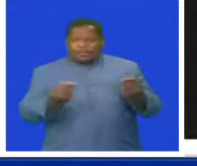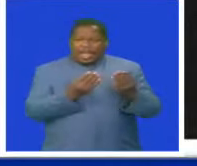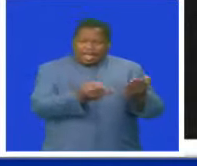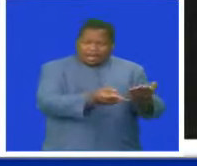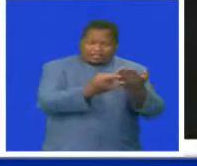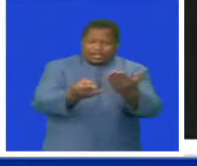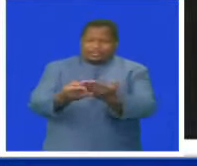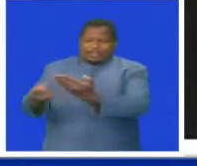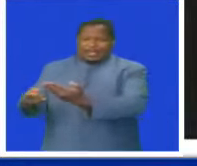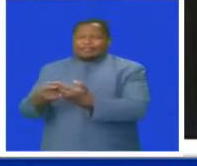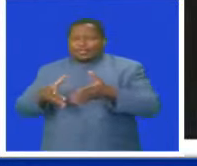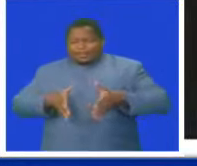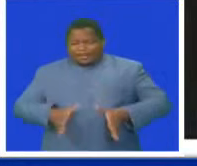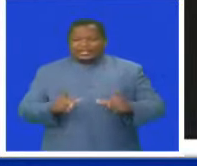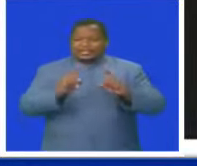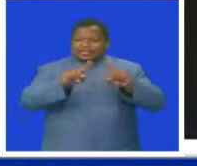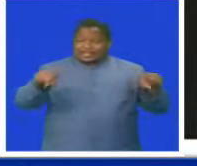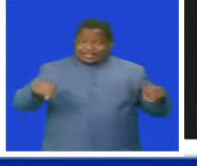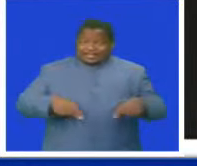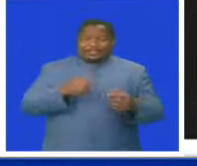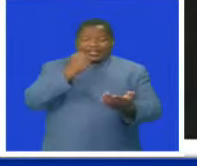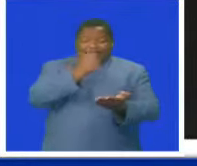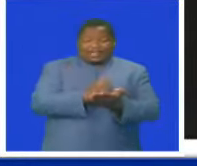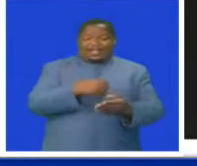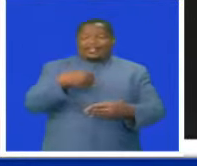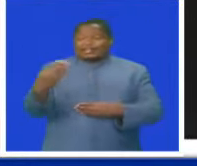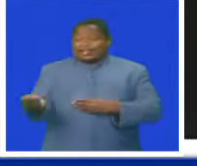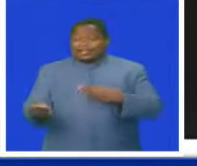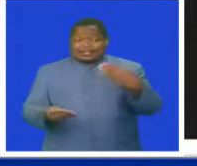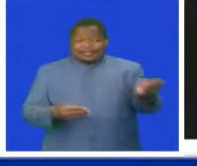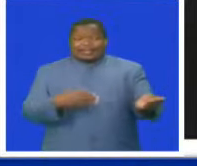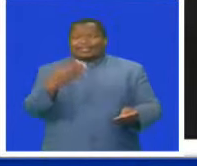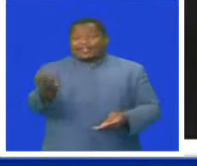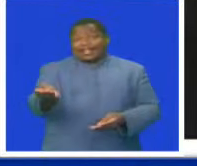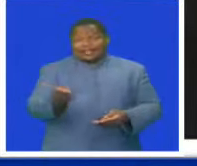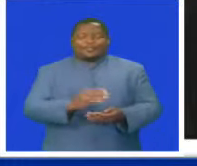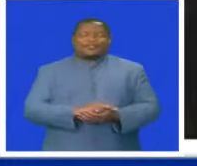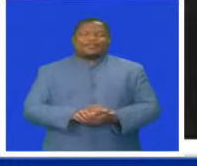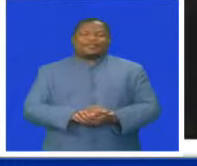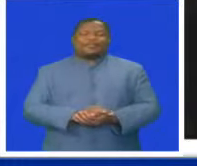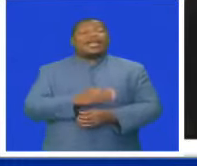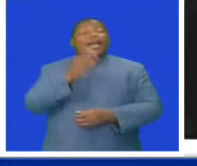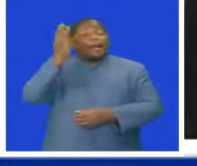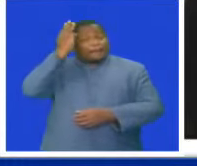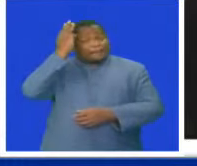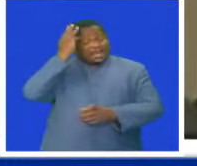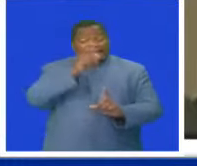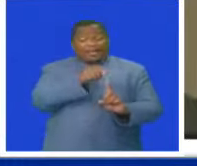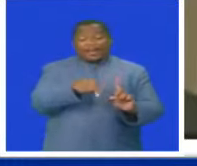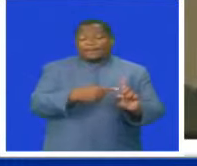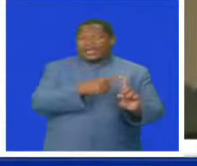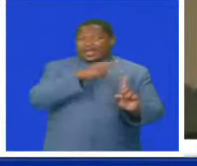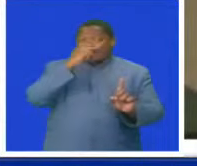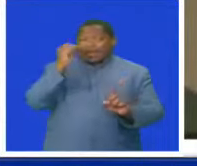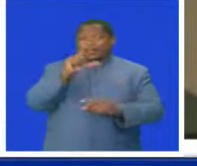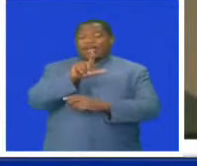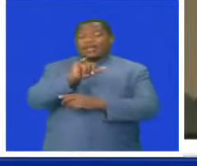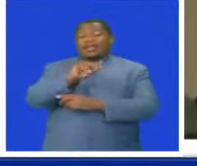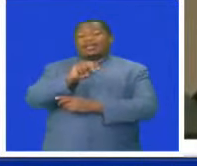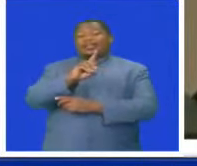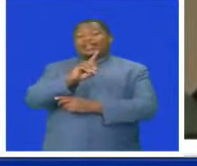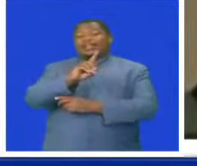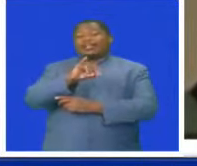ngosi Lindiwe ithi live selibalelwa kula sevele ahamba embile kulungiseni Tindzaba tebantfu labete